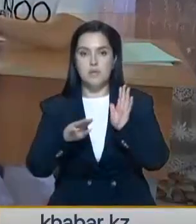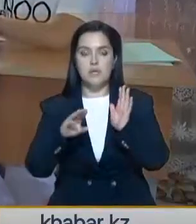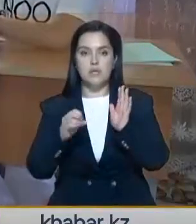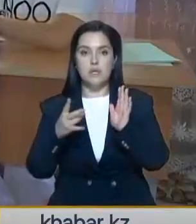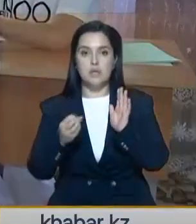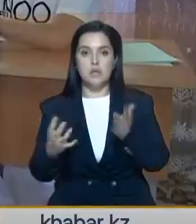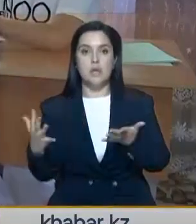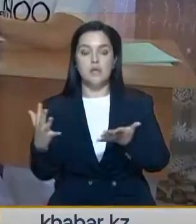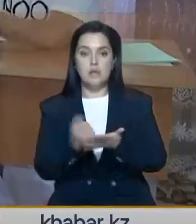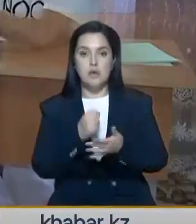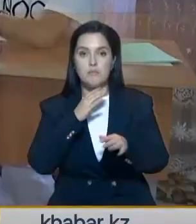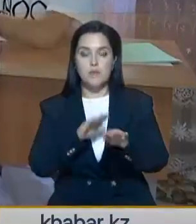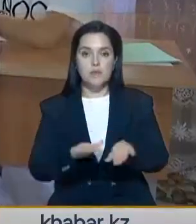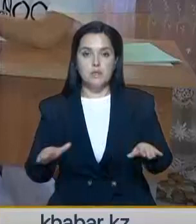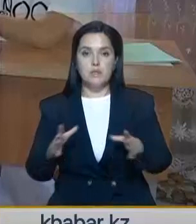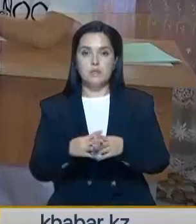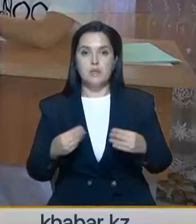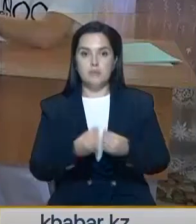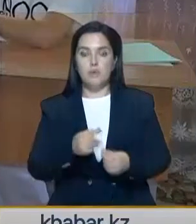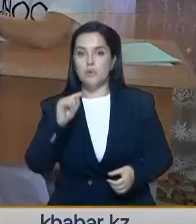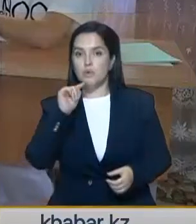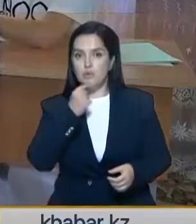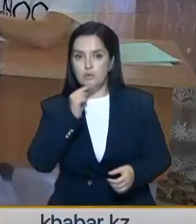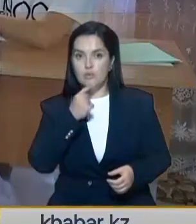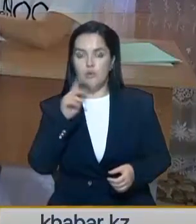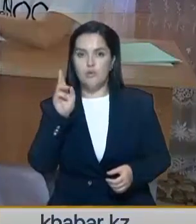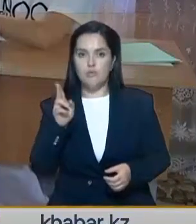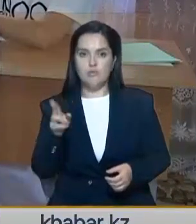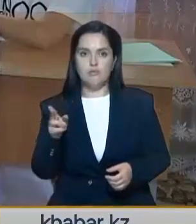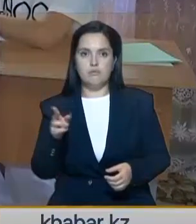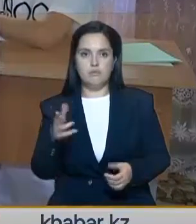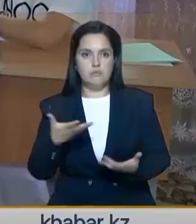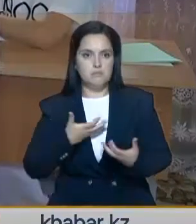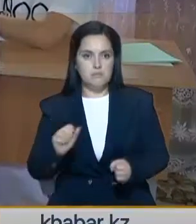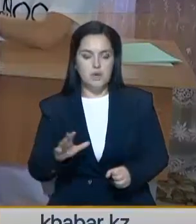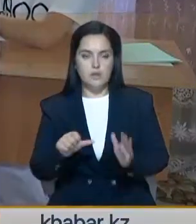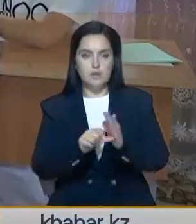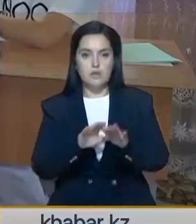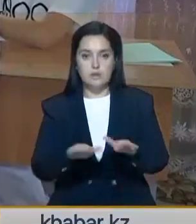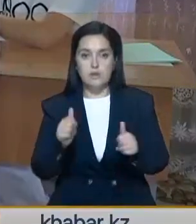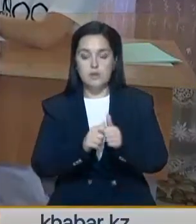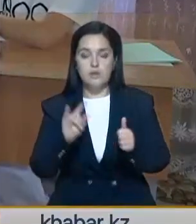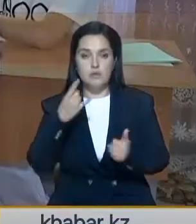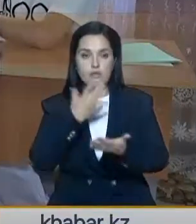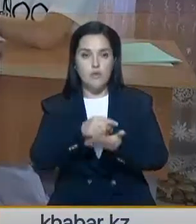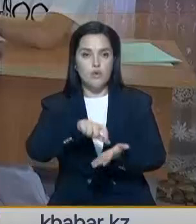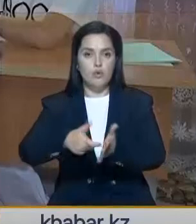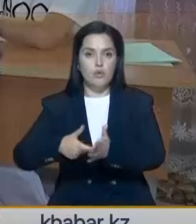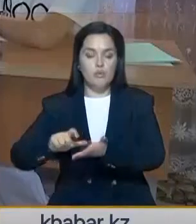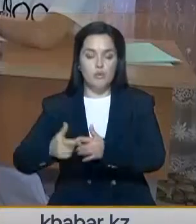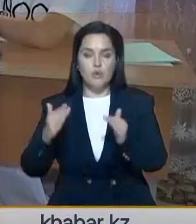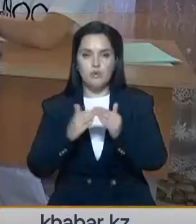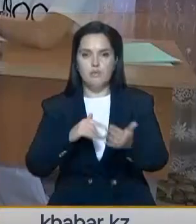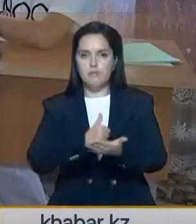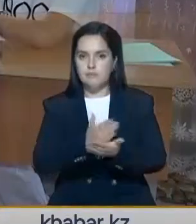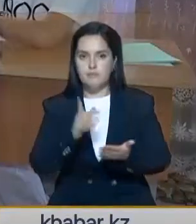нам жилье как многодетной семье было нелегко, так как не каждый пускал с 6 детьми. Сейчас у каждого ребенка своя комната. В доме есть